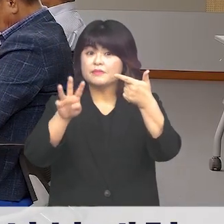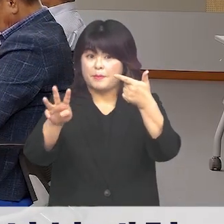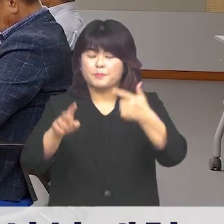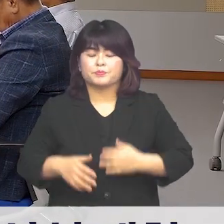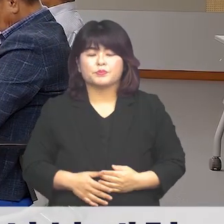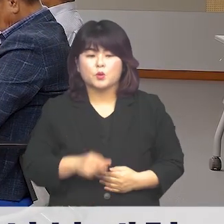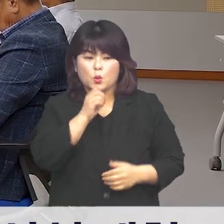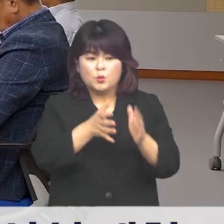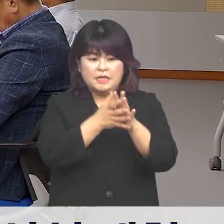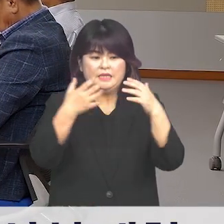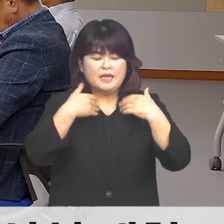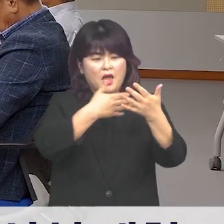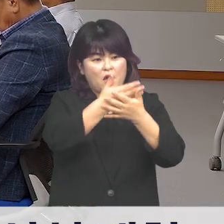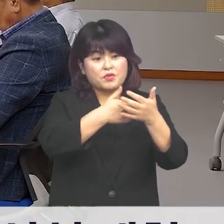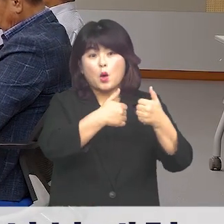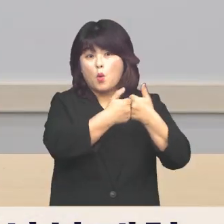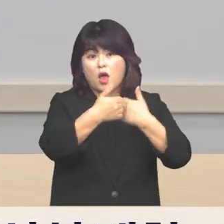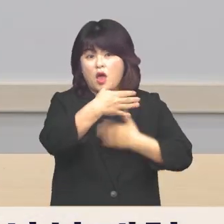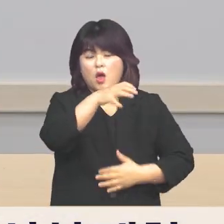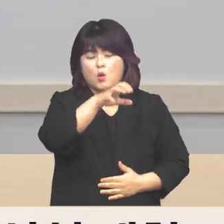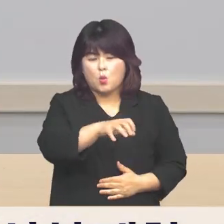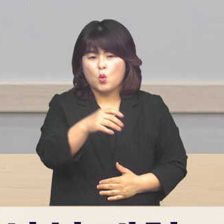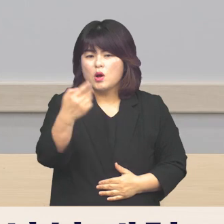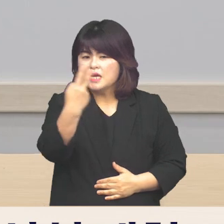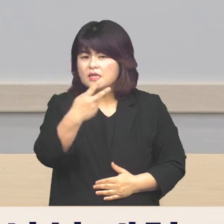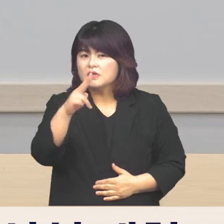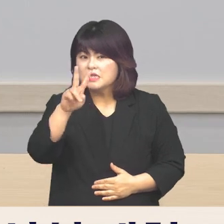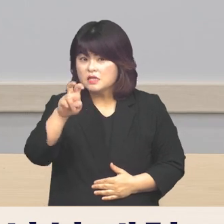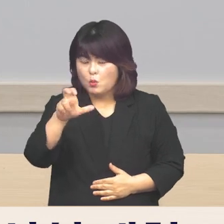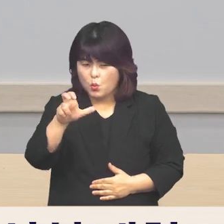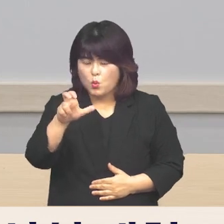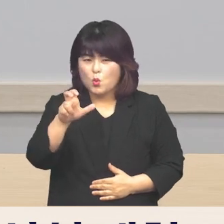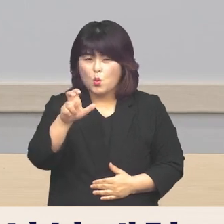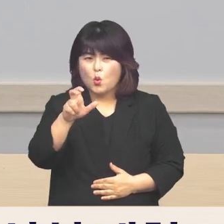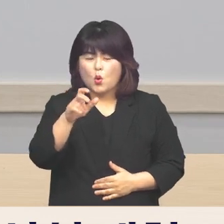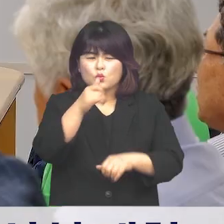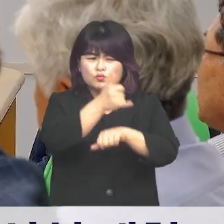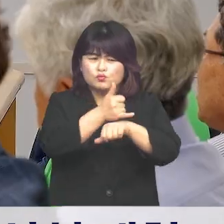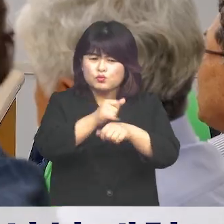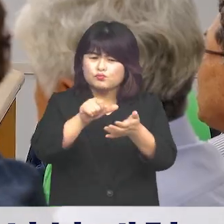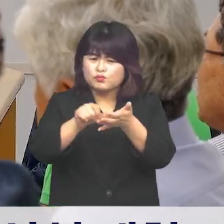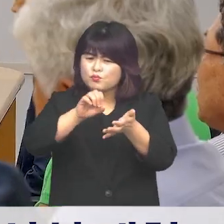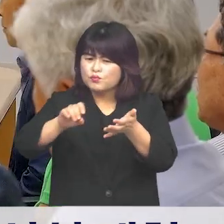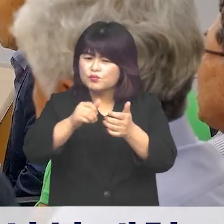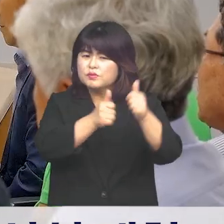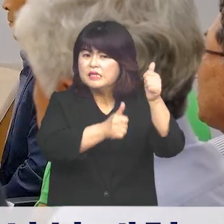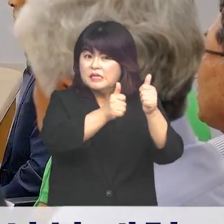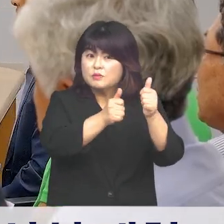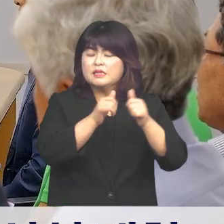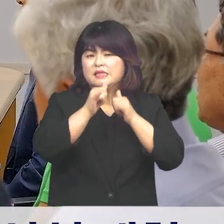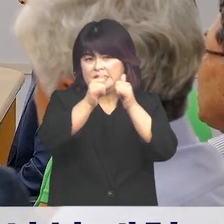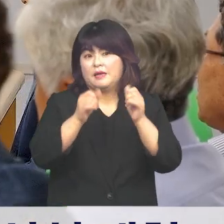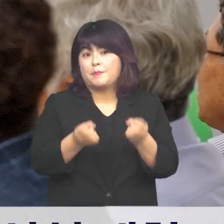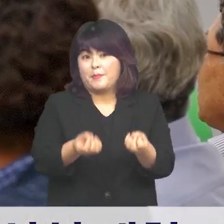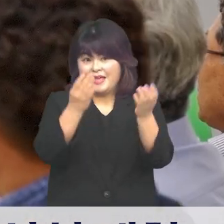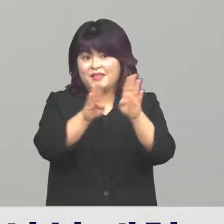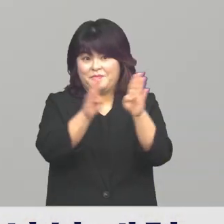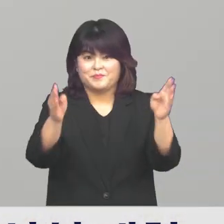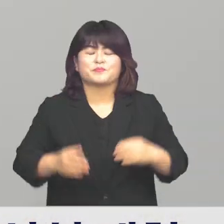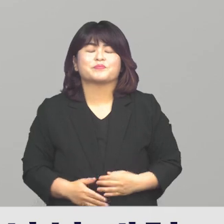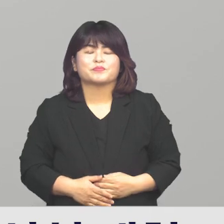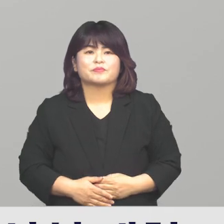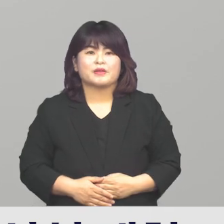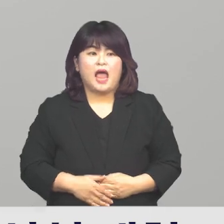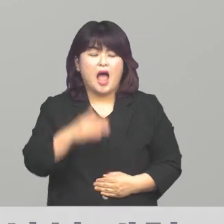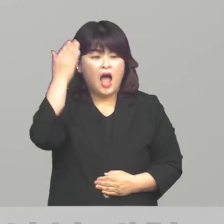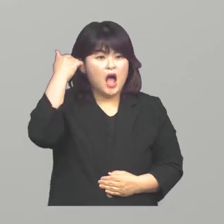용인특례시는 지난 23일 시청 영상회의실에서 2025년 상반기 영농폐기물 수거 경진대회 시상식을